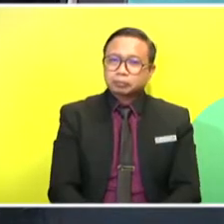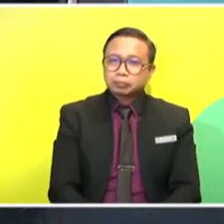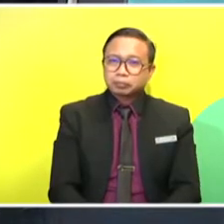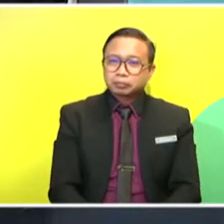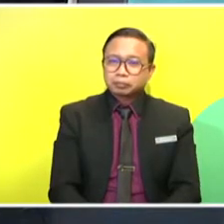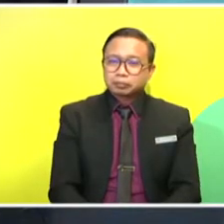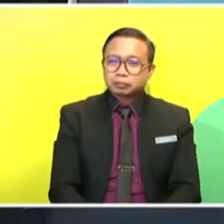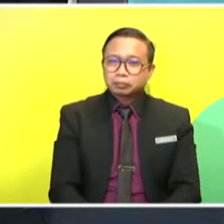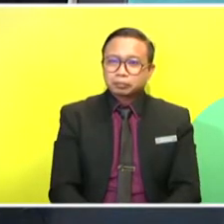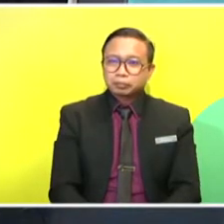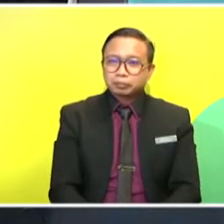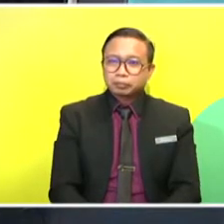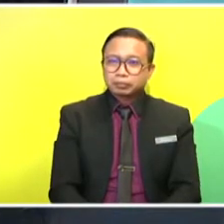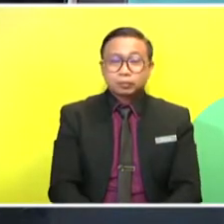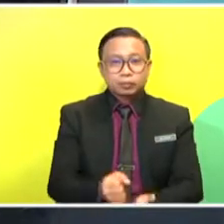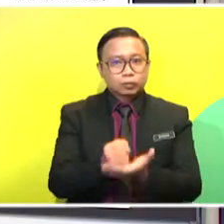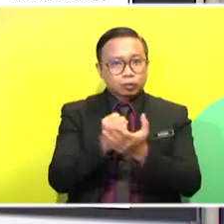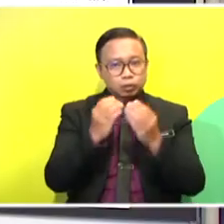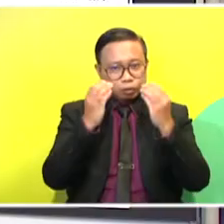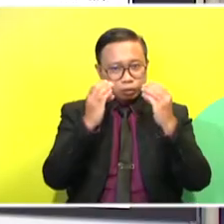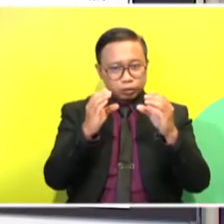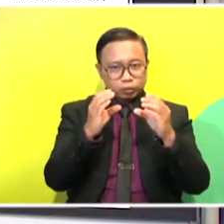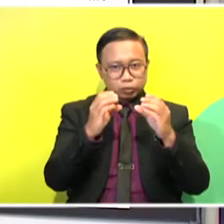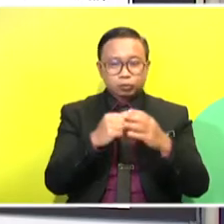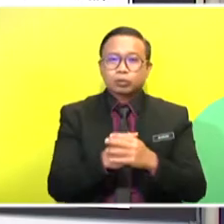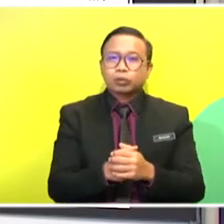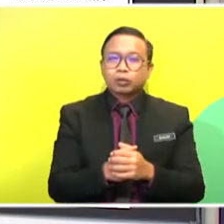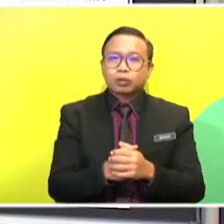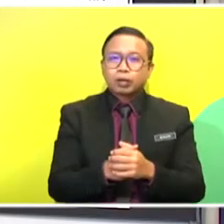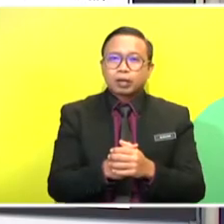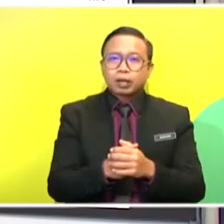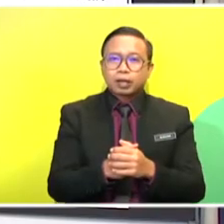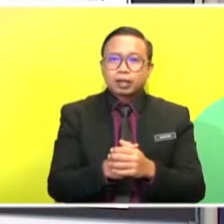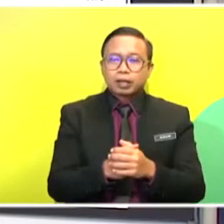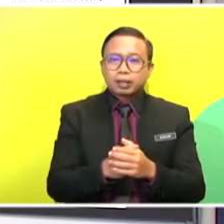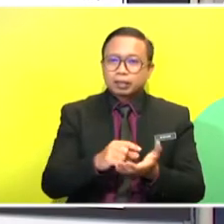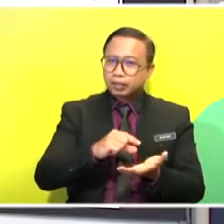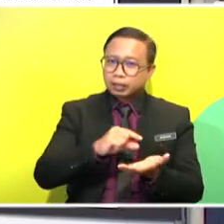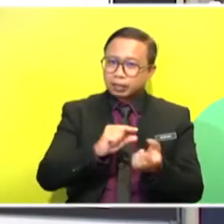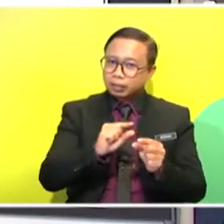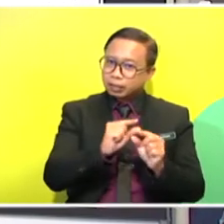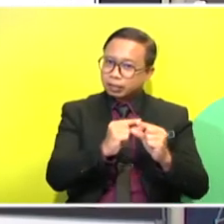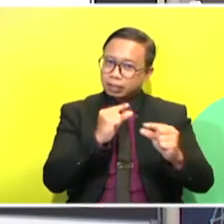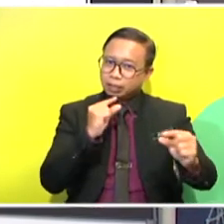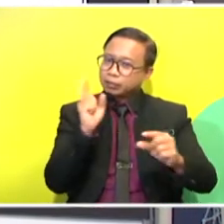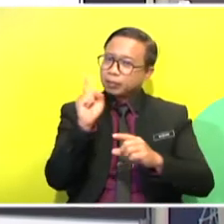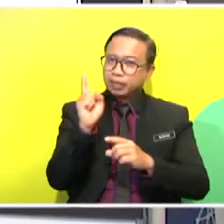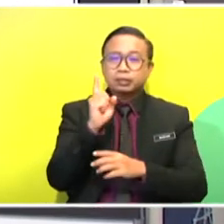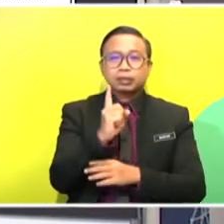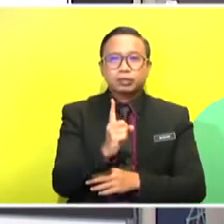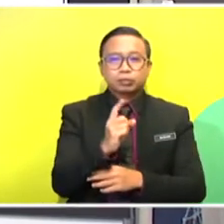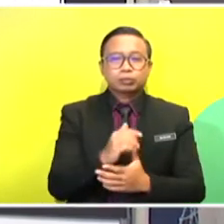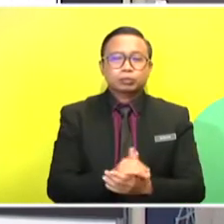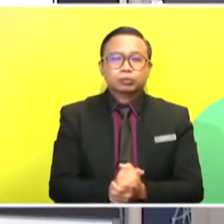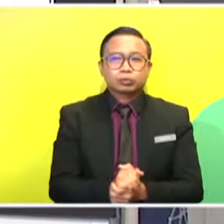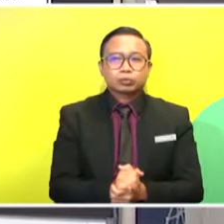Ya. Boleh Nisa tolong cikgu gariskan mana satu jawapan dia. Tujuan kita